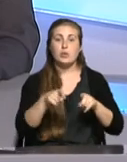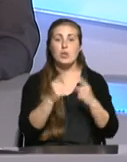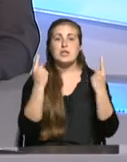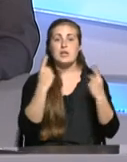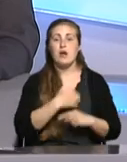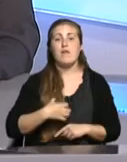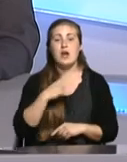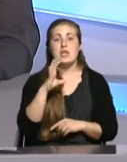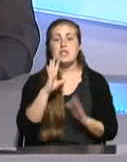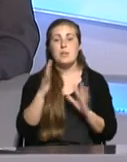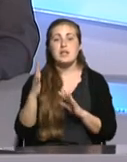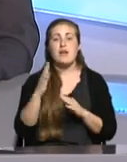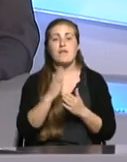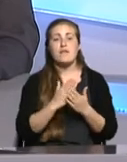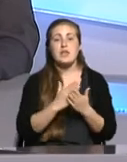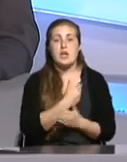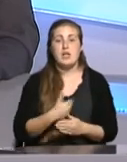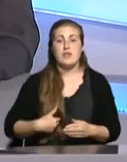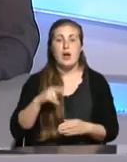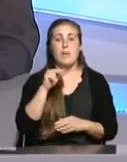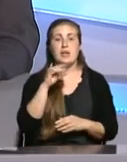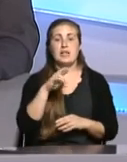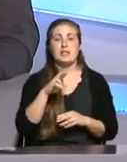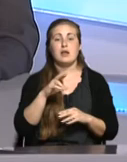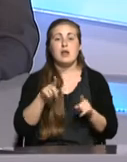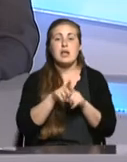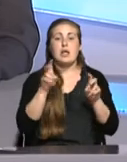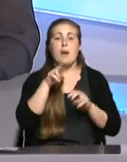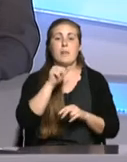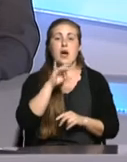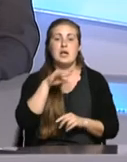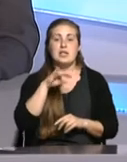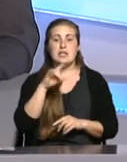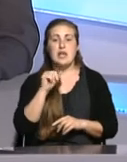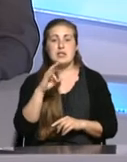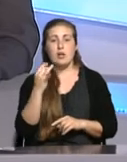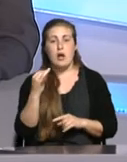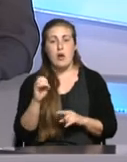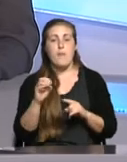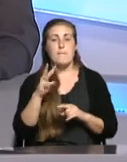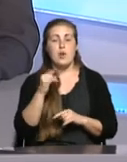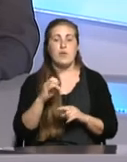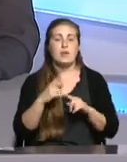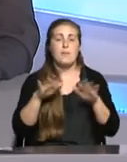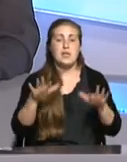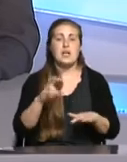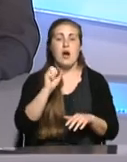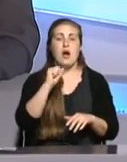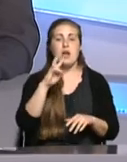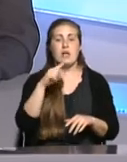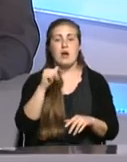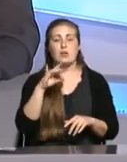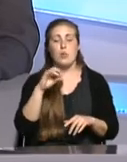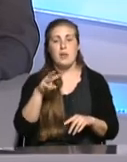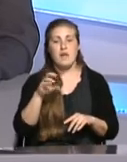для ветеранов партизанского и подпольного движения в крыму как партизанская маевка на арском перевале где приняли участие делегации